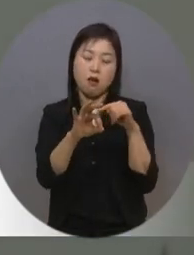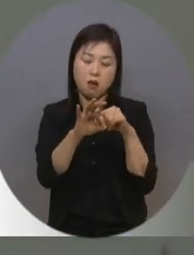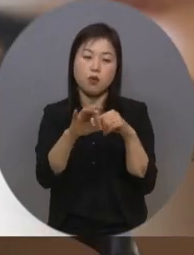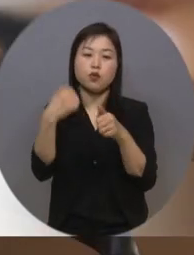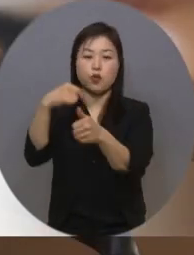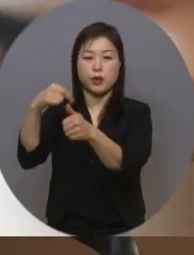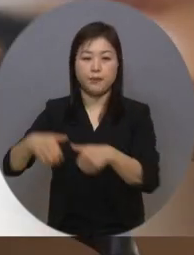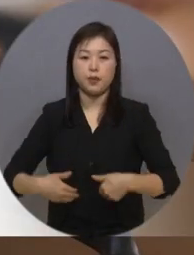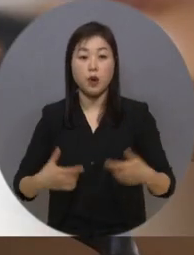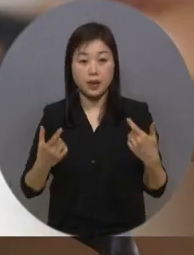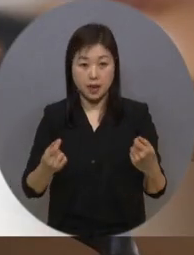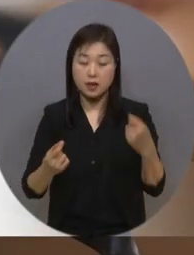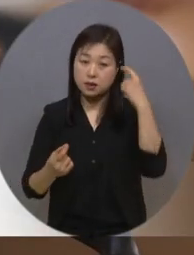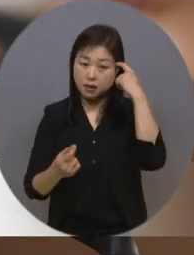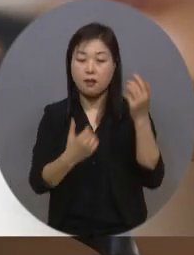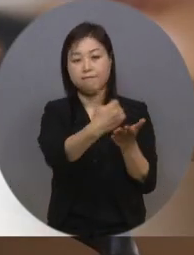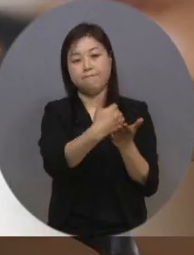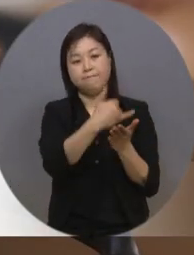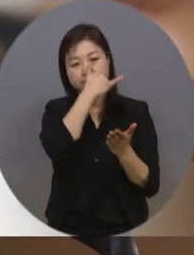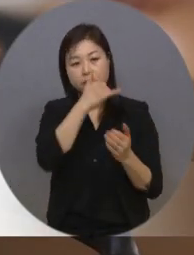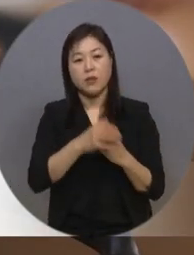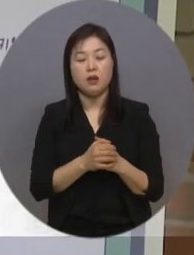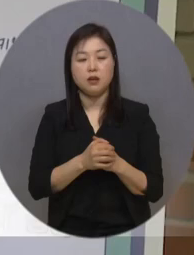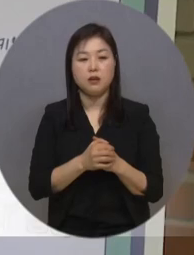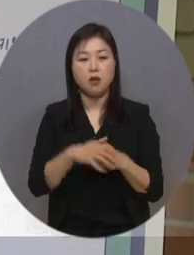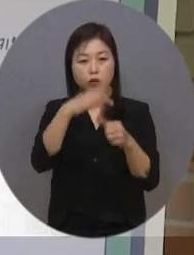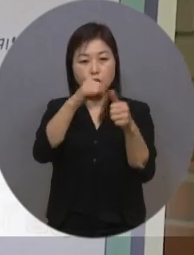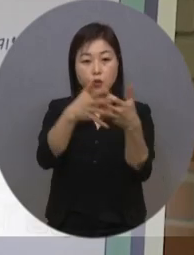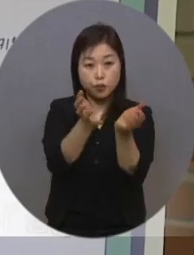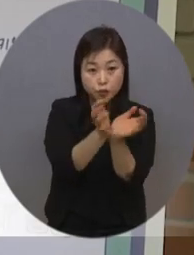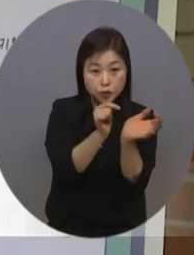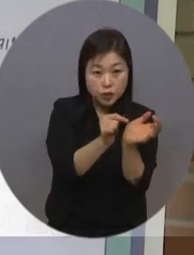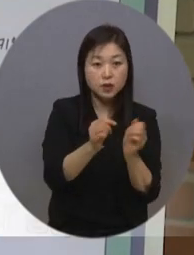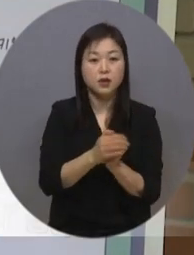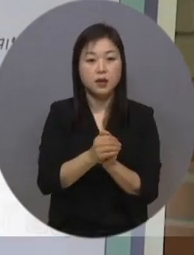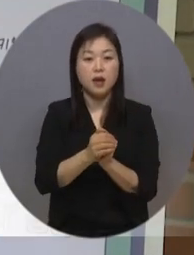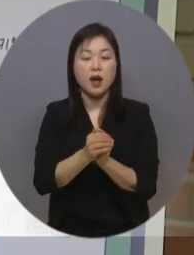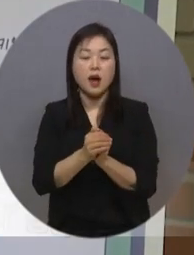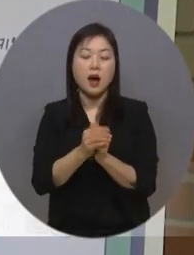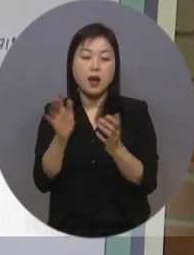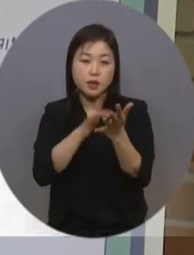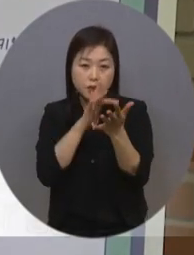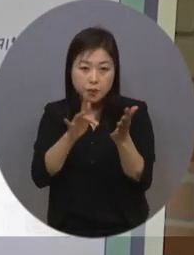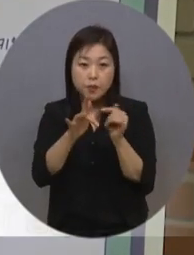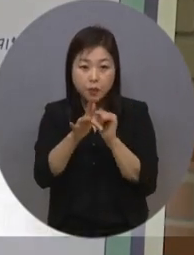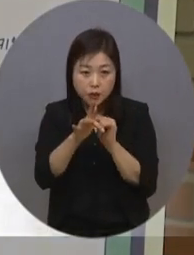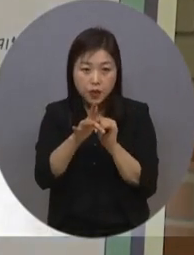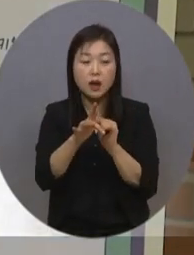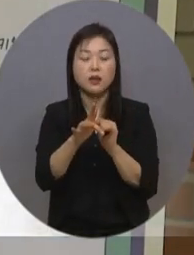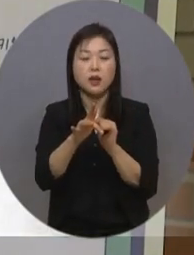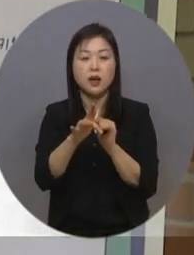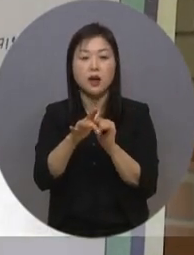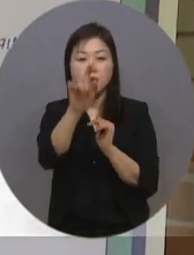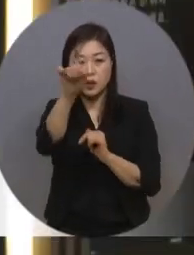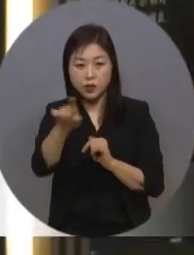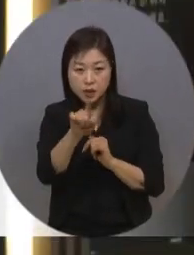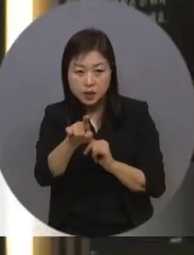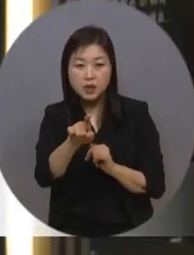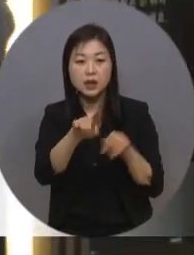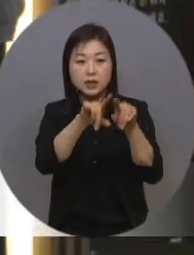제기됐습니다. 이에 교육부는 스마트폰 사용이나 키오스크를 이용한 음식 주문과 은행 계좌 이체